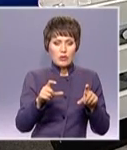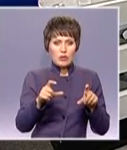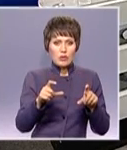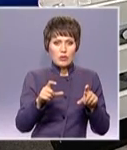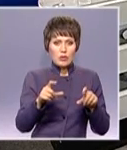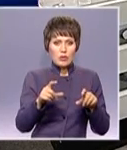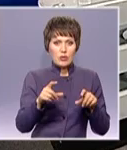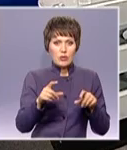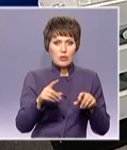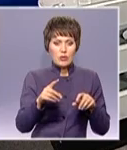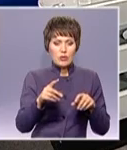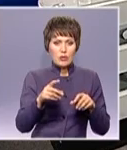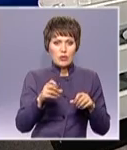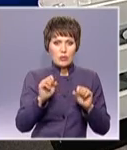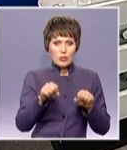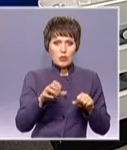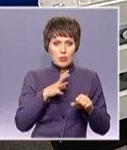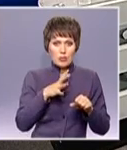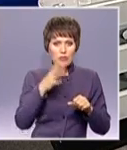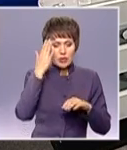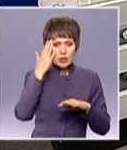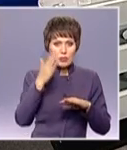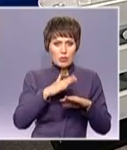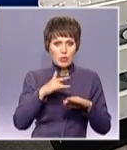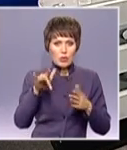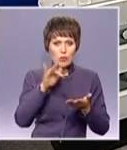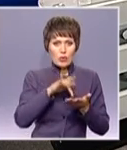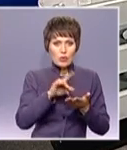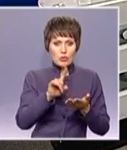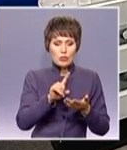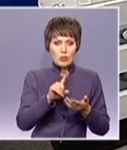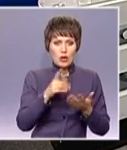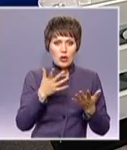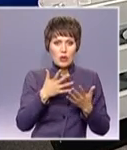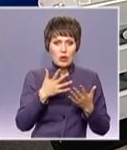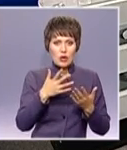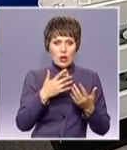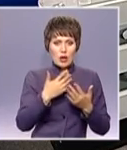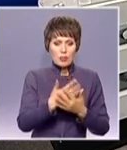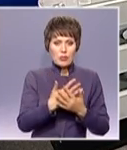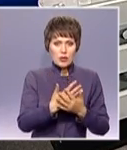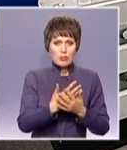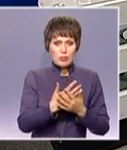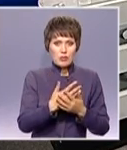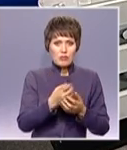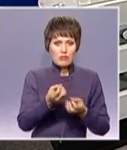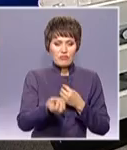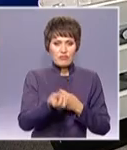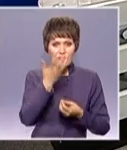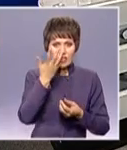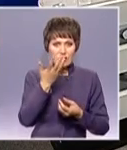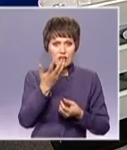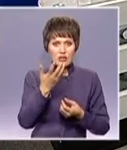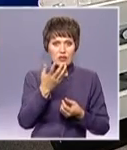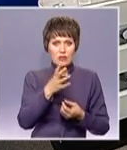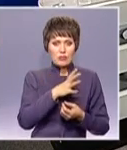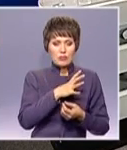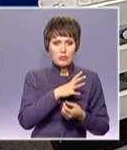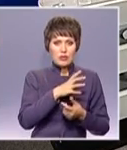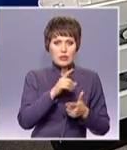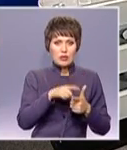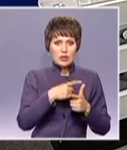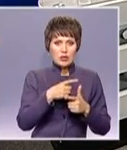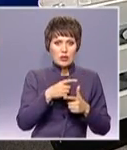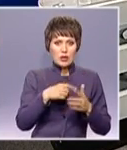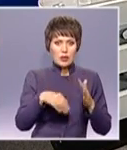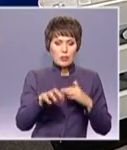несете свои какие-то коррективы уже в Акимат города для того, чтобы сделать какой-нибудь общественный фонтан, да? Или